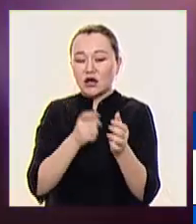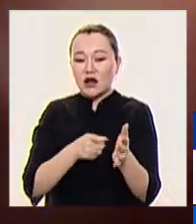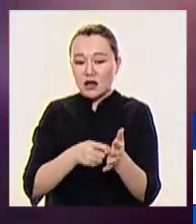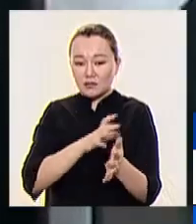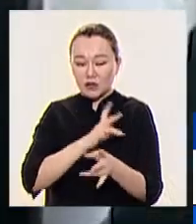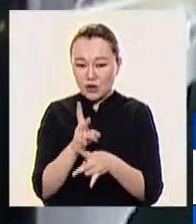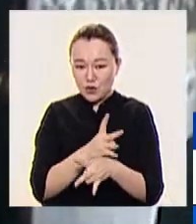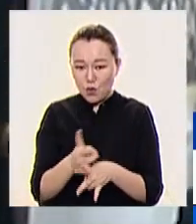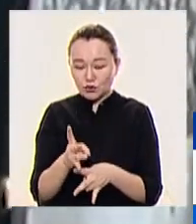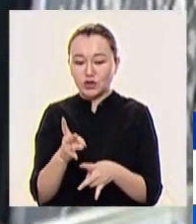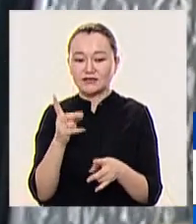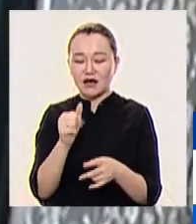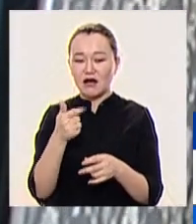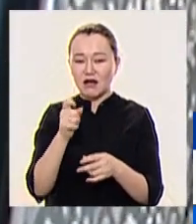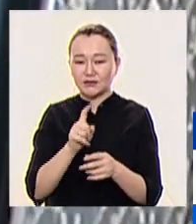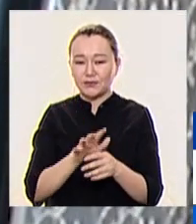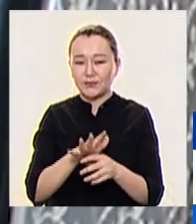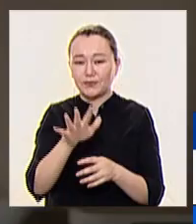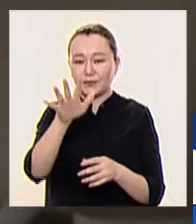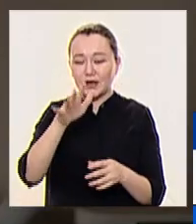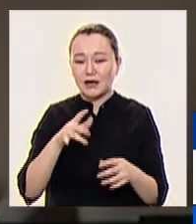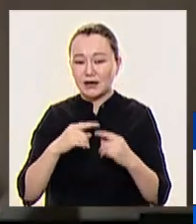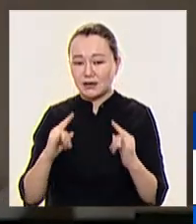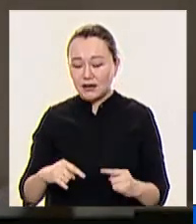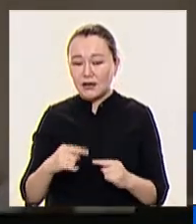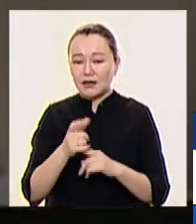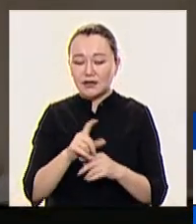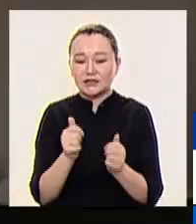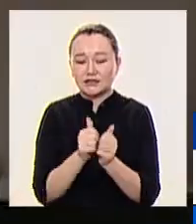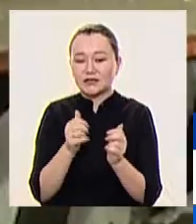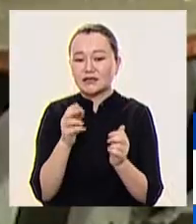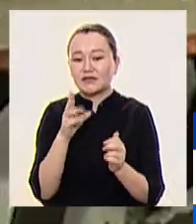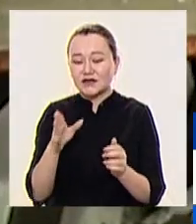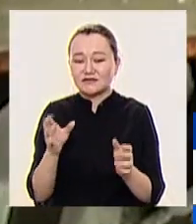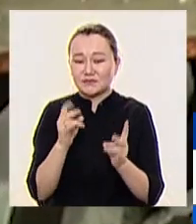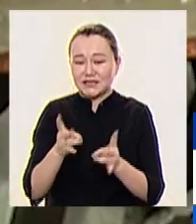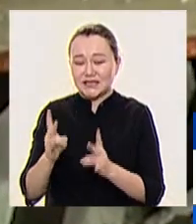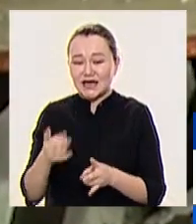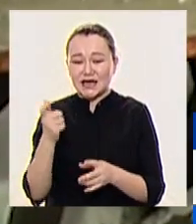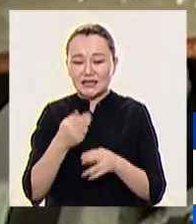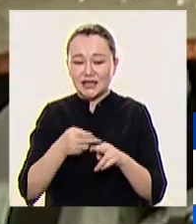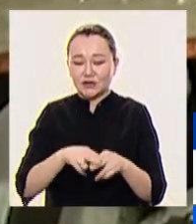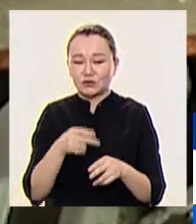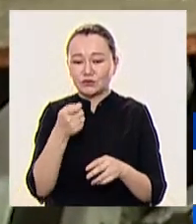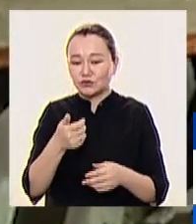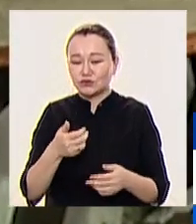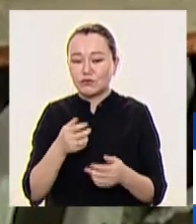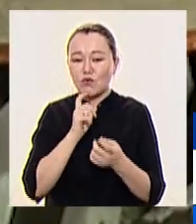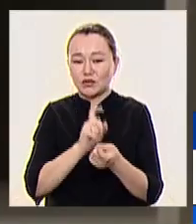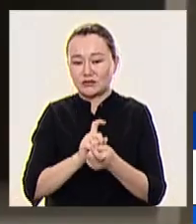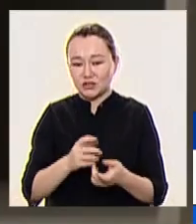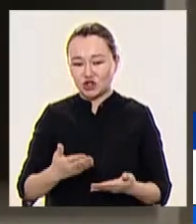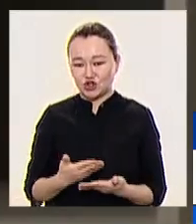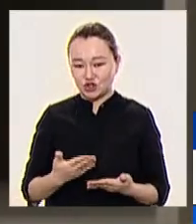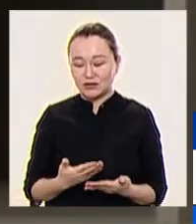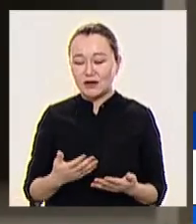по предварительной версии, из-за утечки газа из баллона. Пострадали и несколько соседних квартир. Хозяин этой сейчас на грани жизни и смерти.